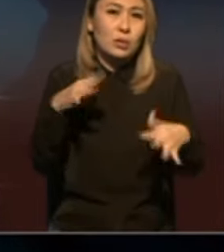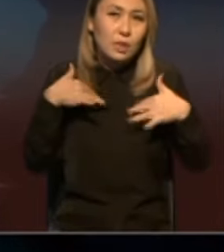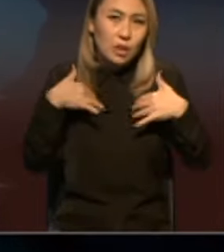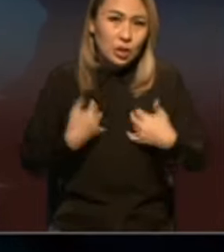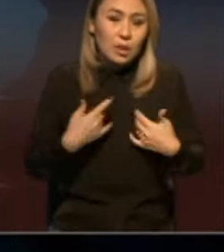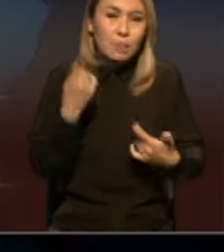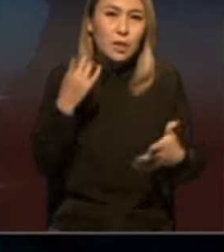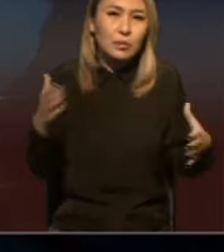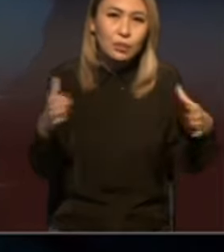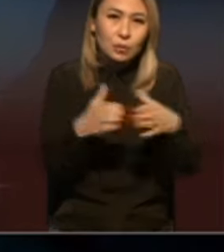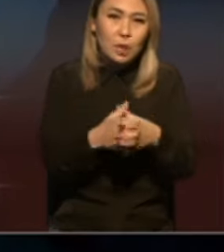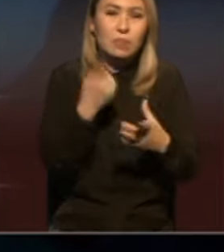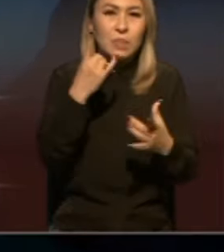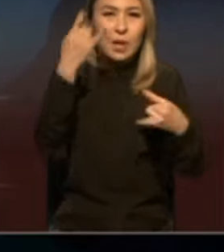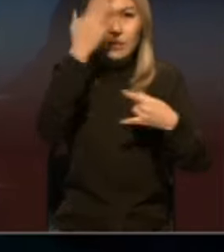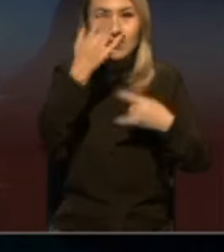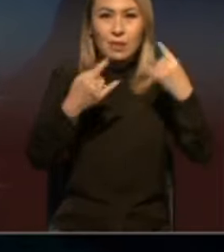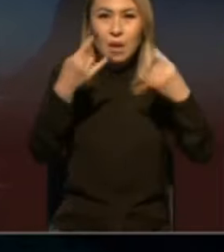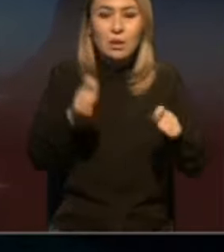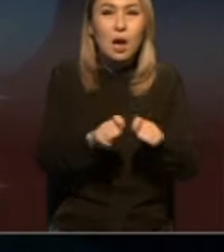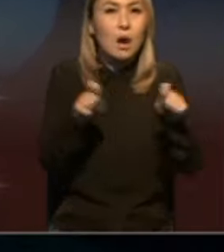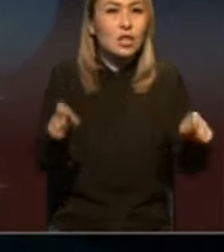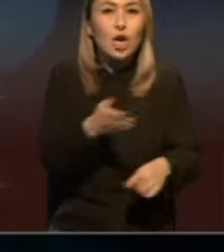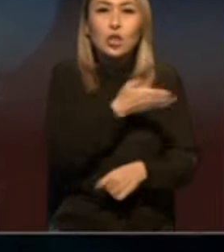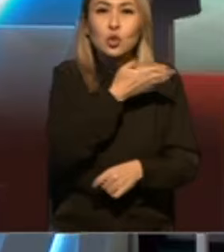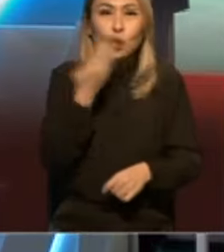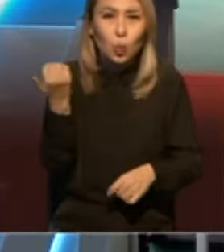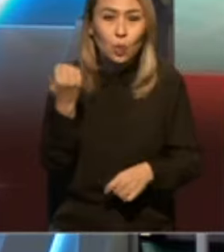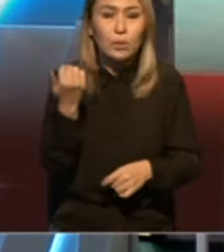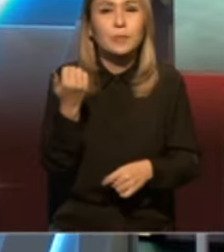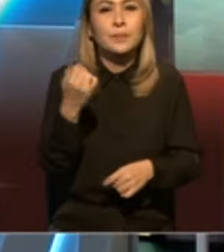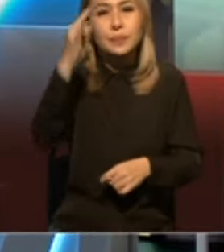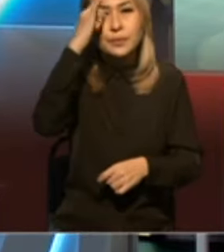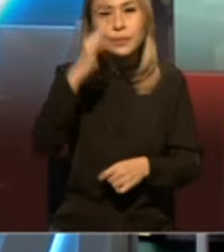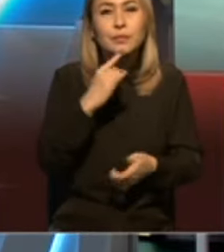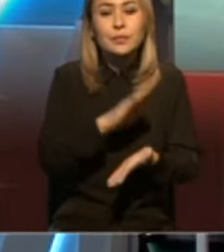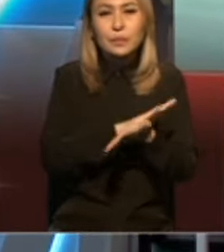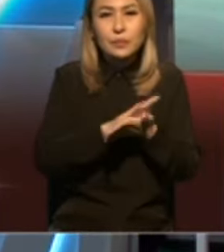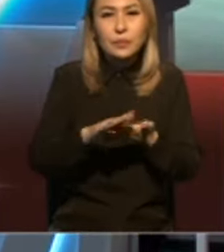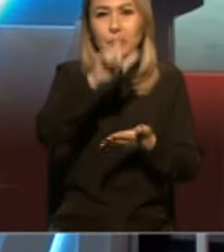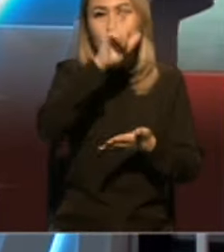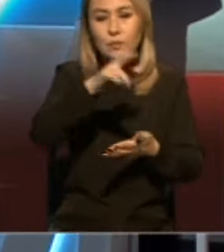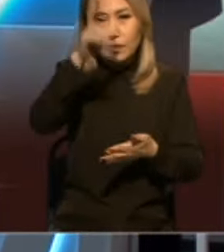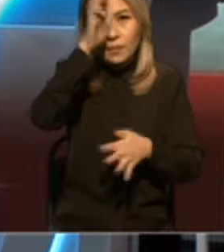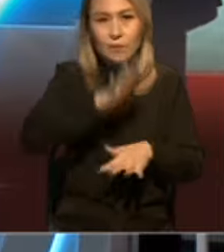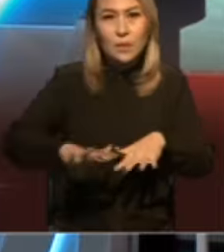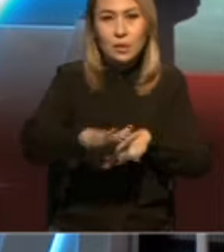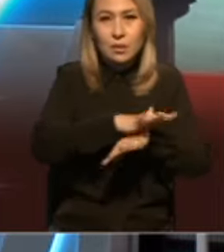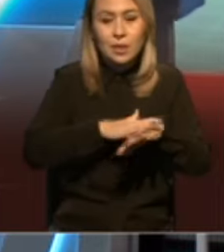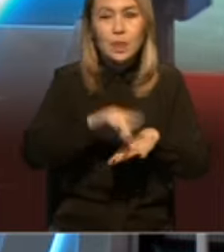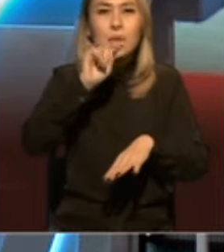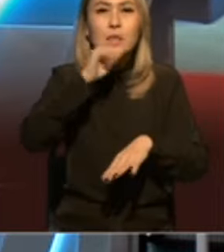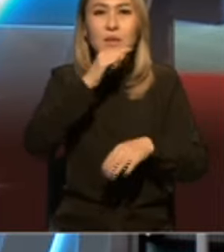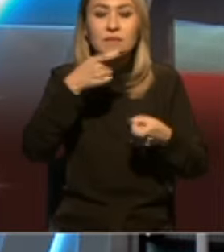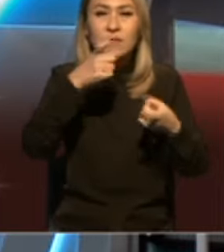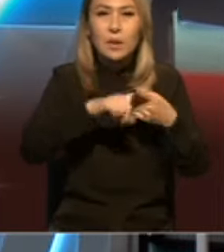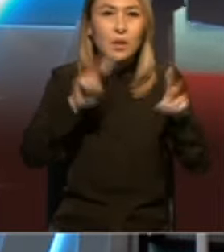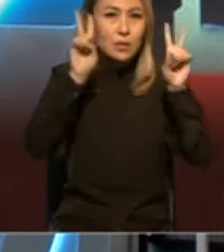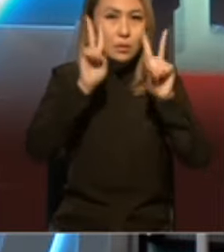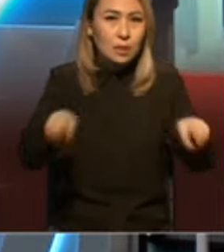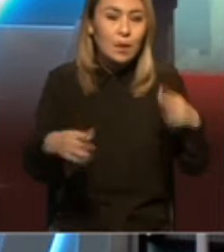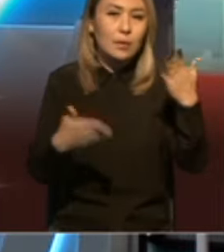бір тұтас бір телеарна әлі ашылған жоқ. Мысалы айталық, қазақ азаматтары Түркияда не болып жатқанын, мысалы саяси, экономикалық жағдайын білмейді.